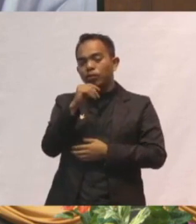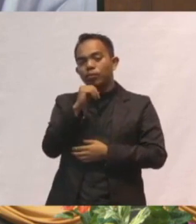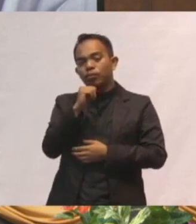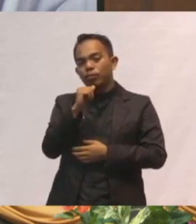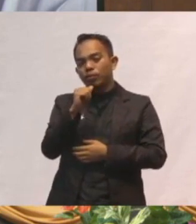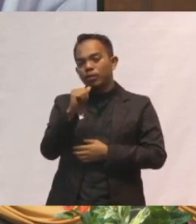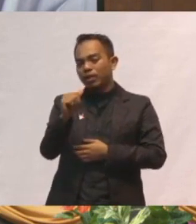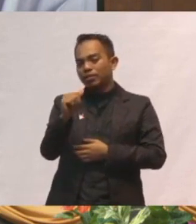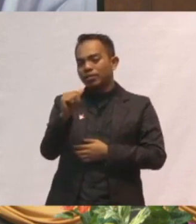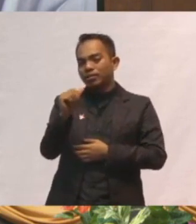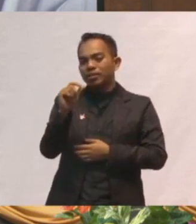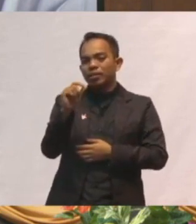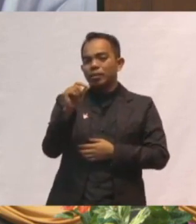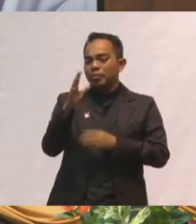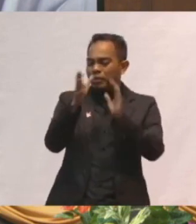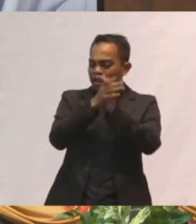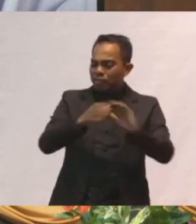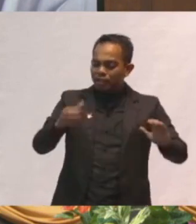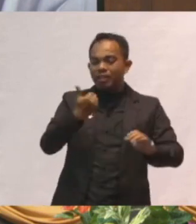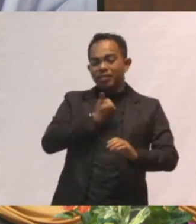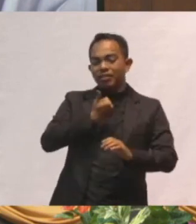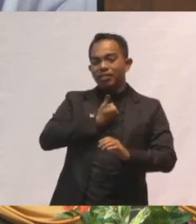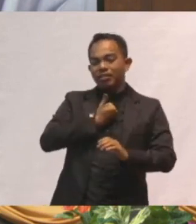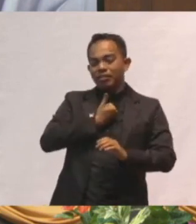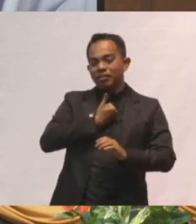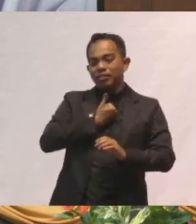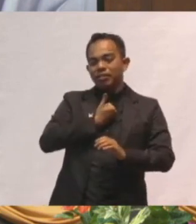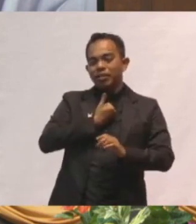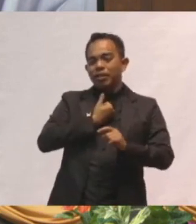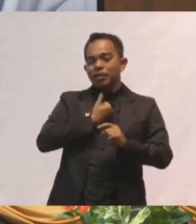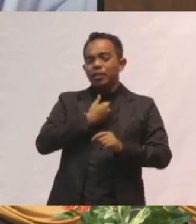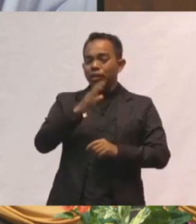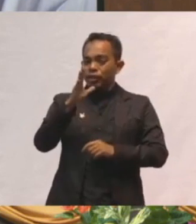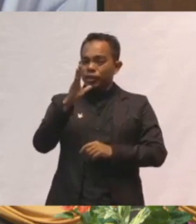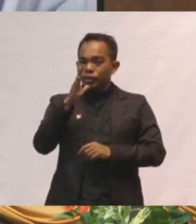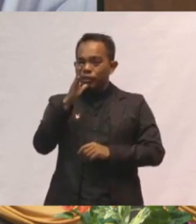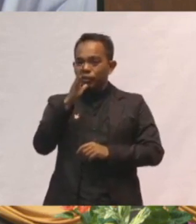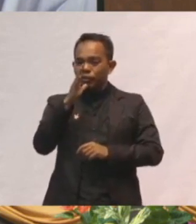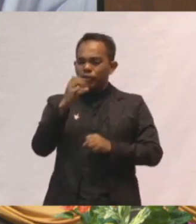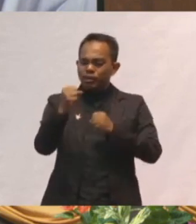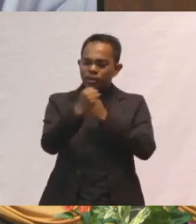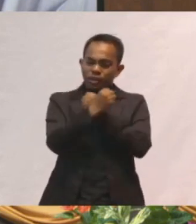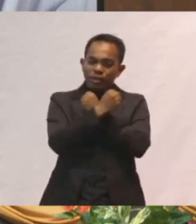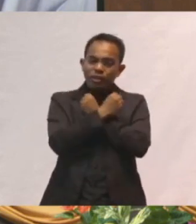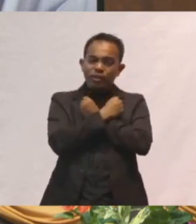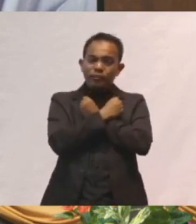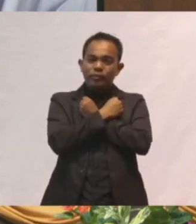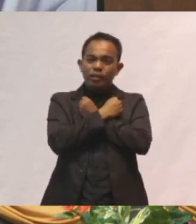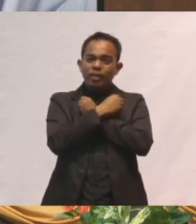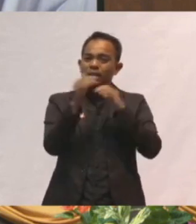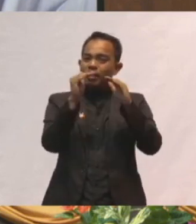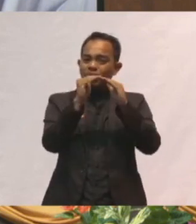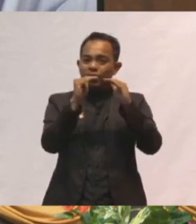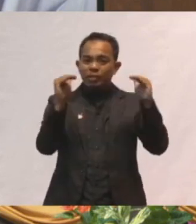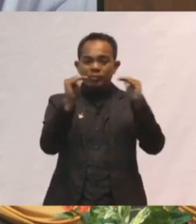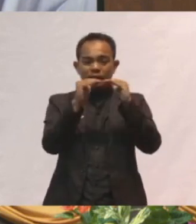sekadar sahaja menyelamatkan diri kita ini dari segi dunia. Ibu punya kasih sayang dalam tahap